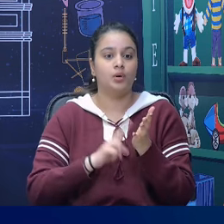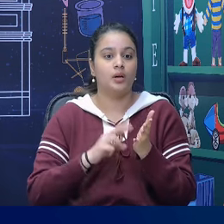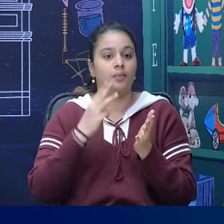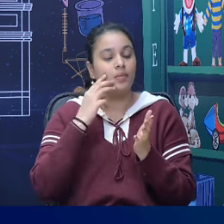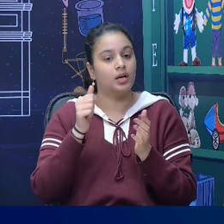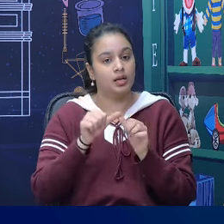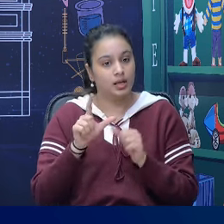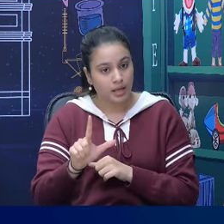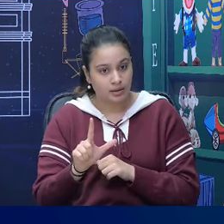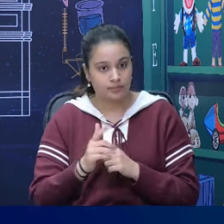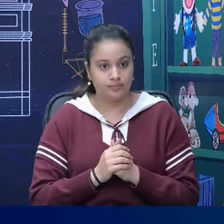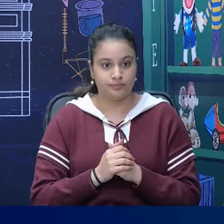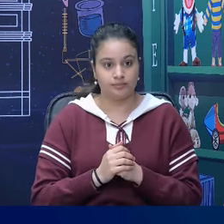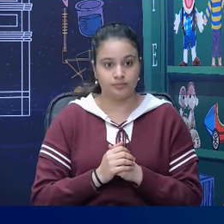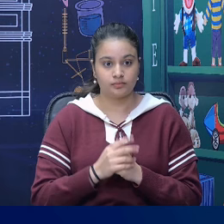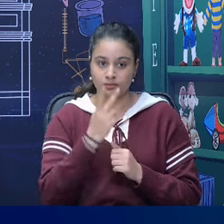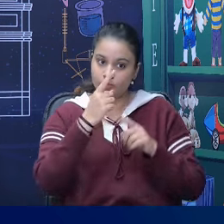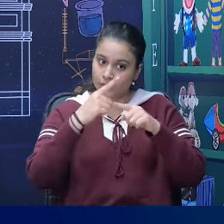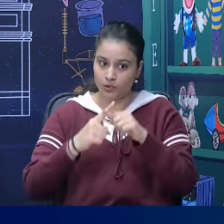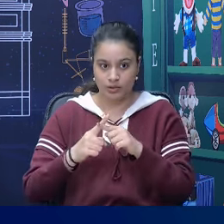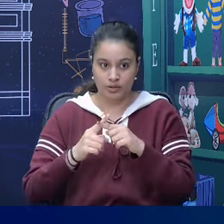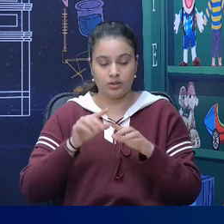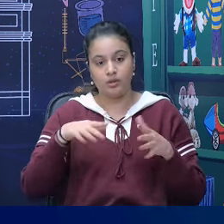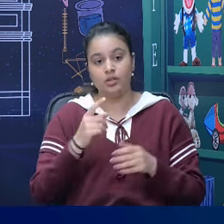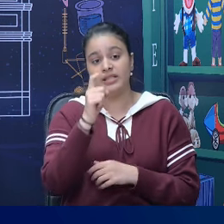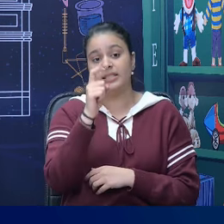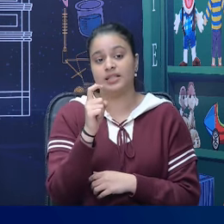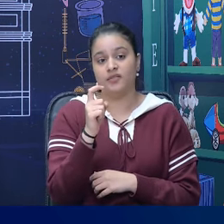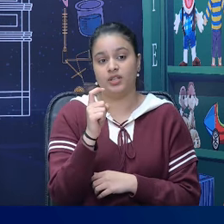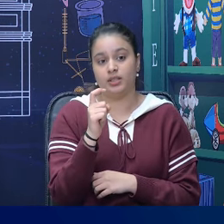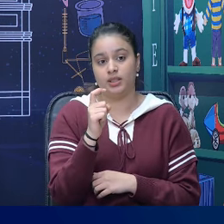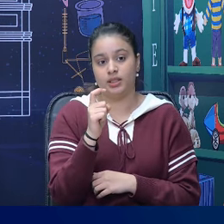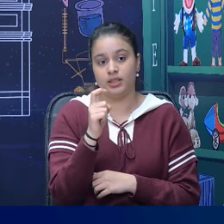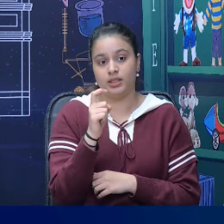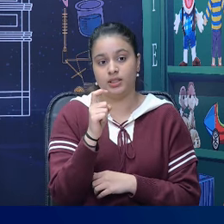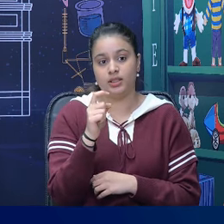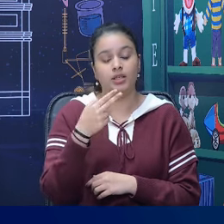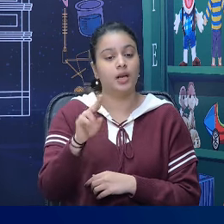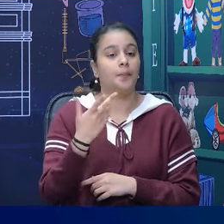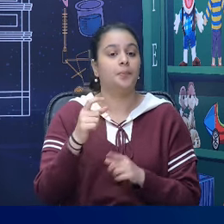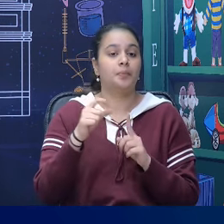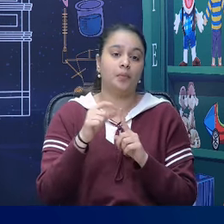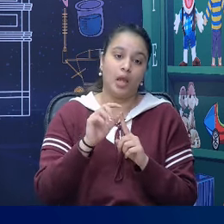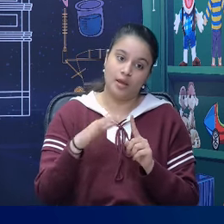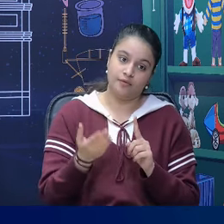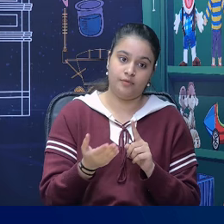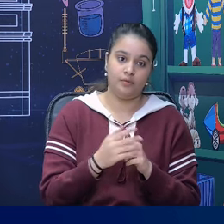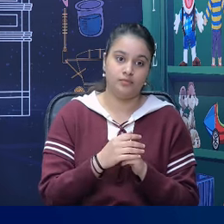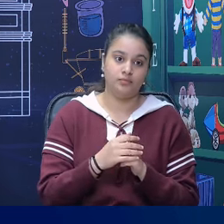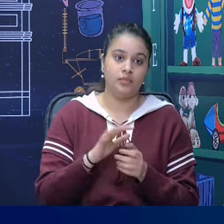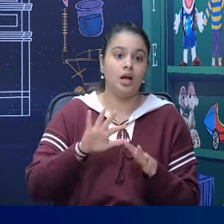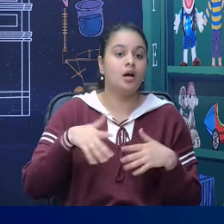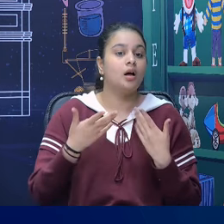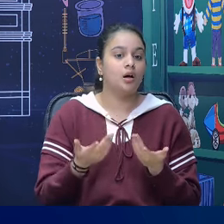एक पॉलिनो मियल बना जी जी ठीक है सेवन एक पॉलिनो है जी कैसे